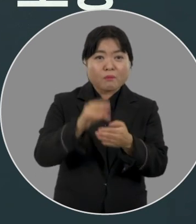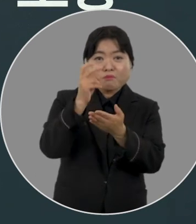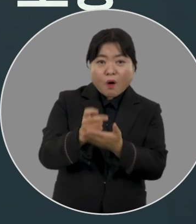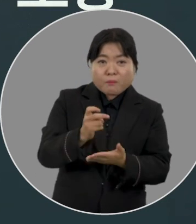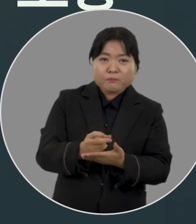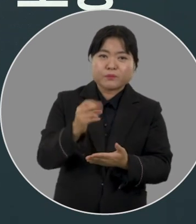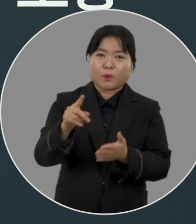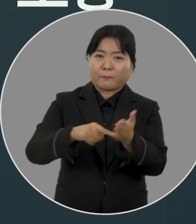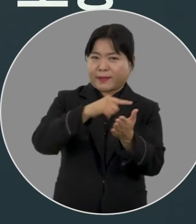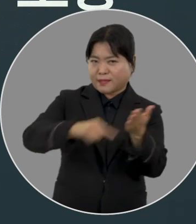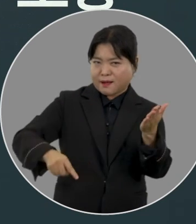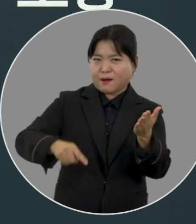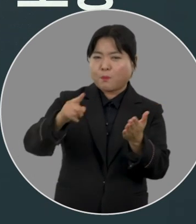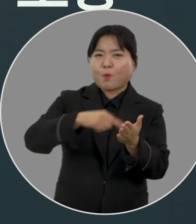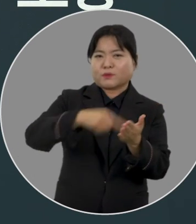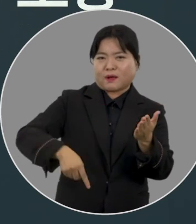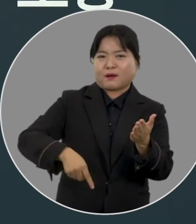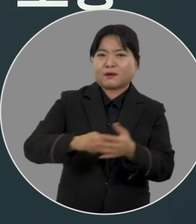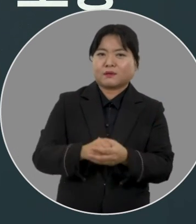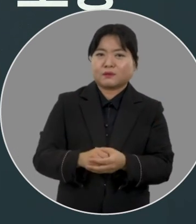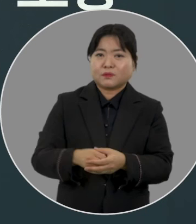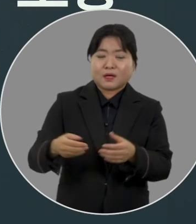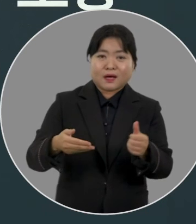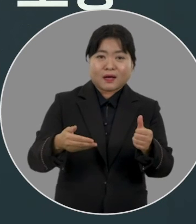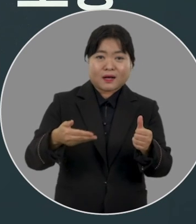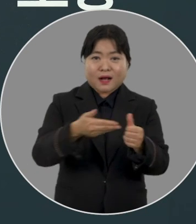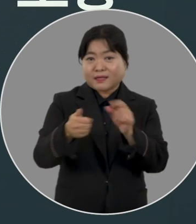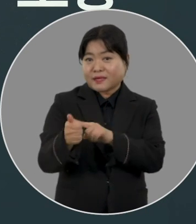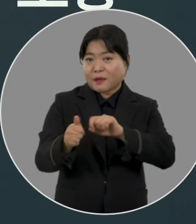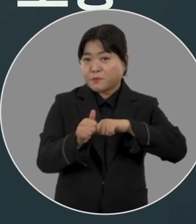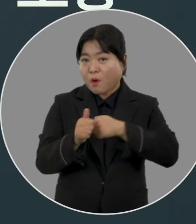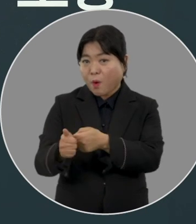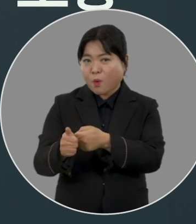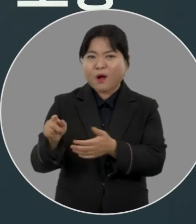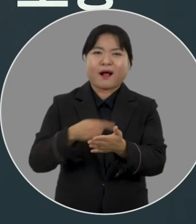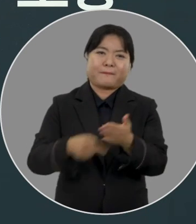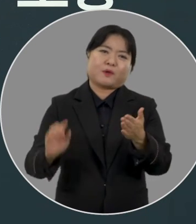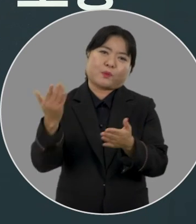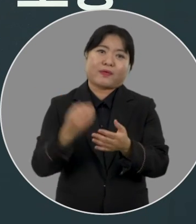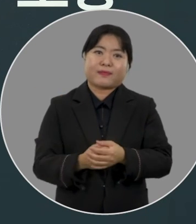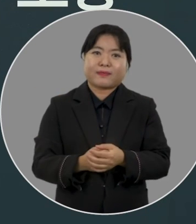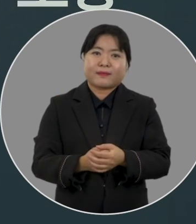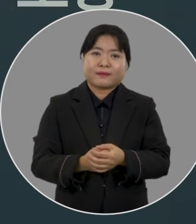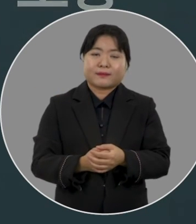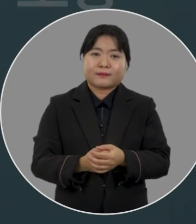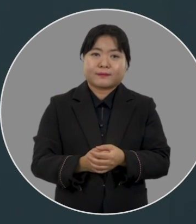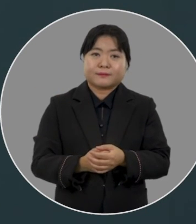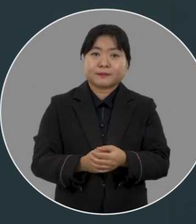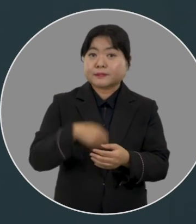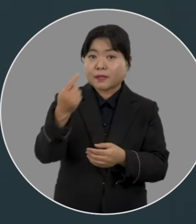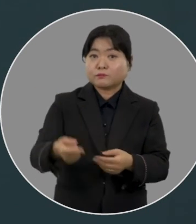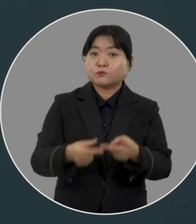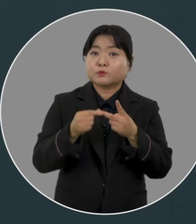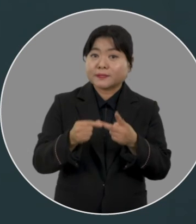법으로, 그 다음에 배상과 보상으로, 가해자에 대한 처벌로 갚아야 되겠죠. 그 다음